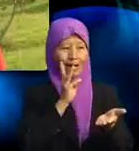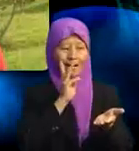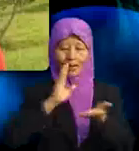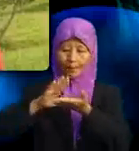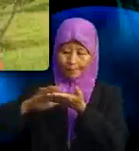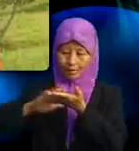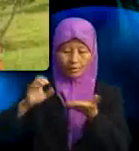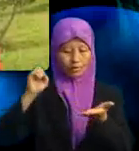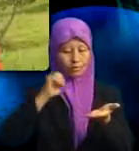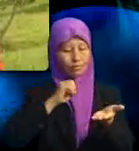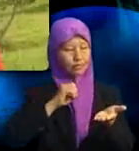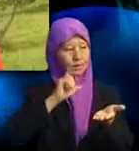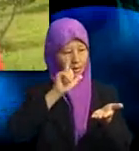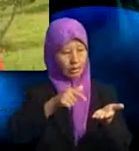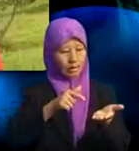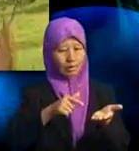yang bersih.